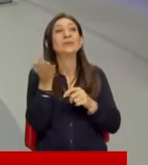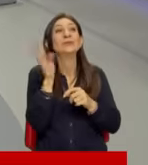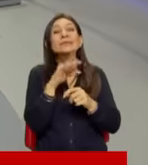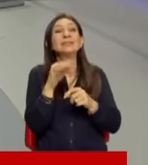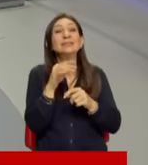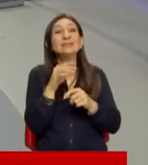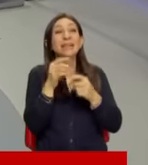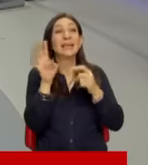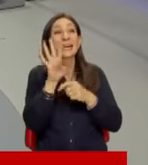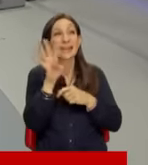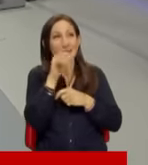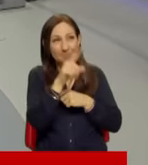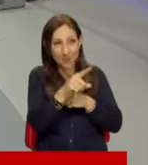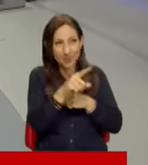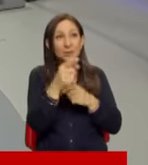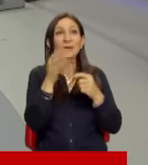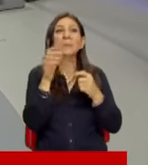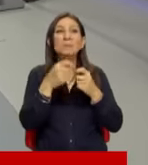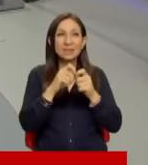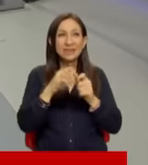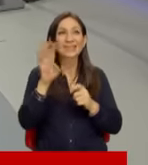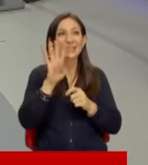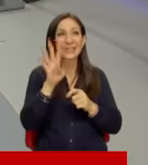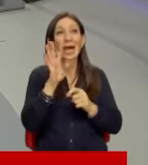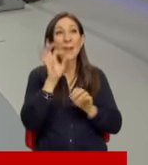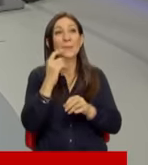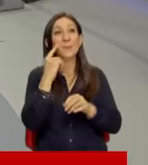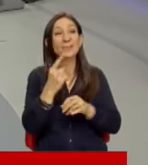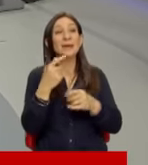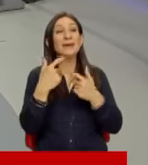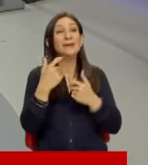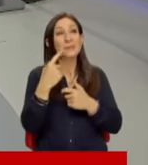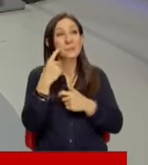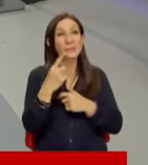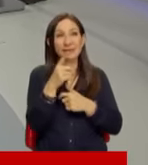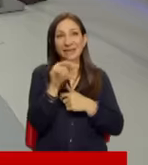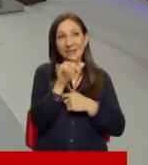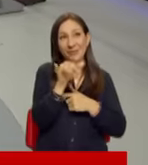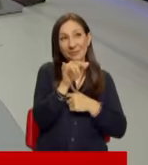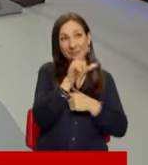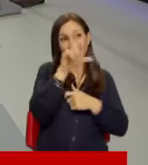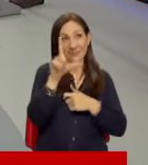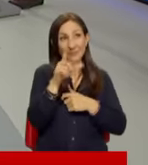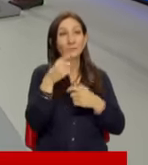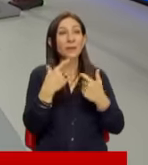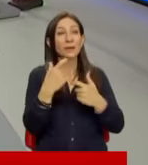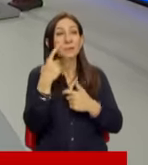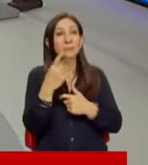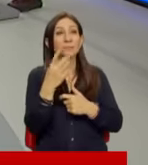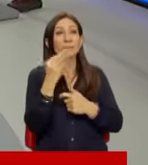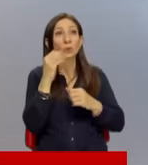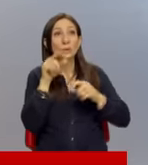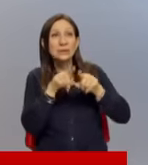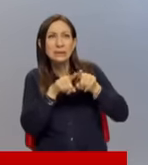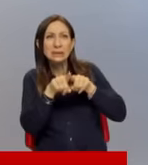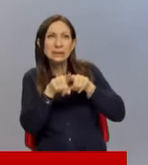diğer il neydi? Kırklareli'ne baktım. Bitlis Kırklareli hemen gelsin buraya. Hatay'a Deniz baktım. Abi sana yakın ekrana geldi. Hatay'a baktım. Yani çok